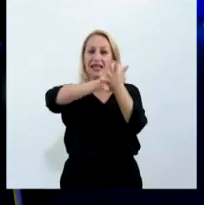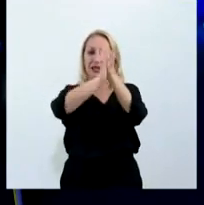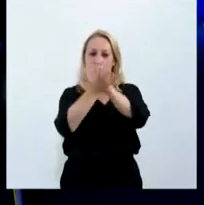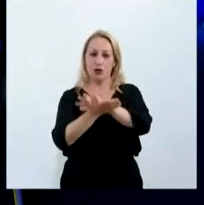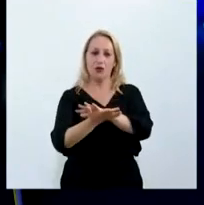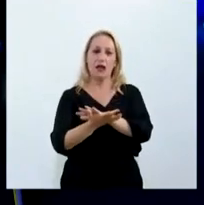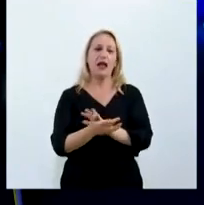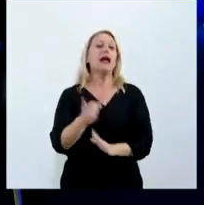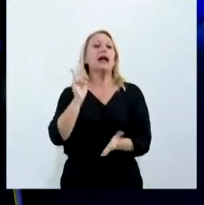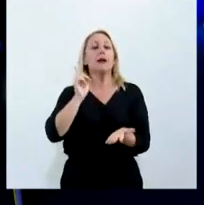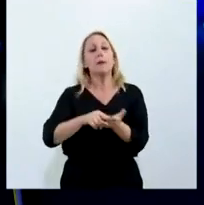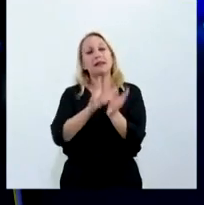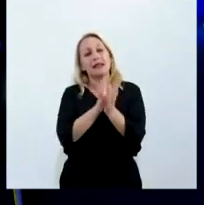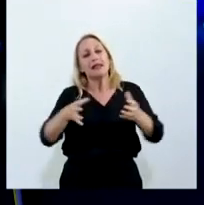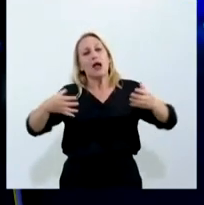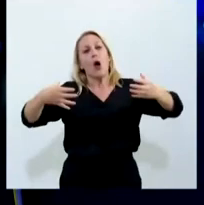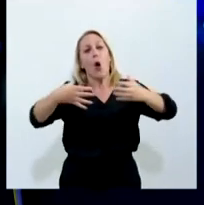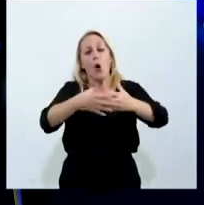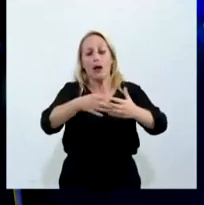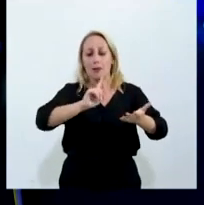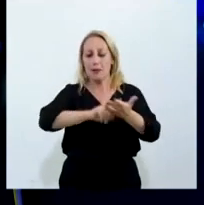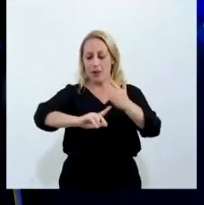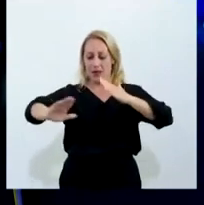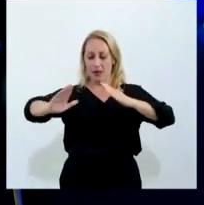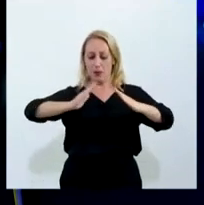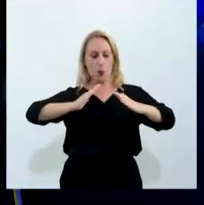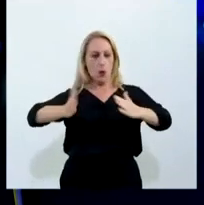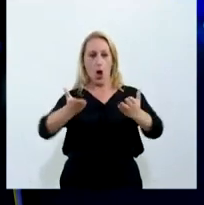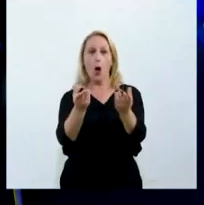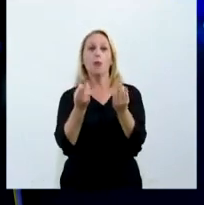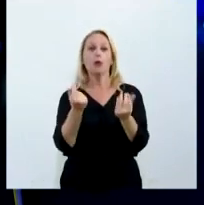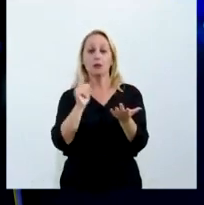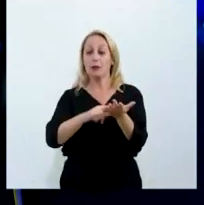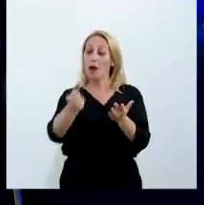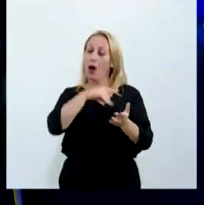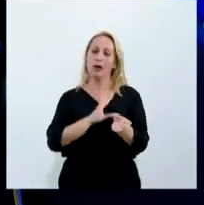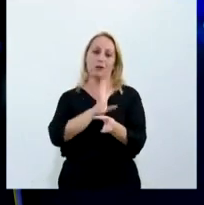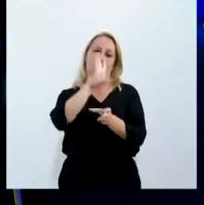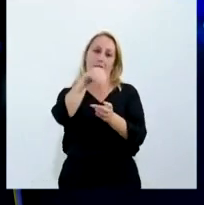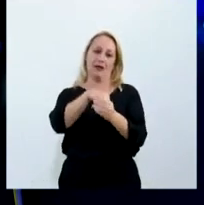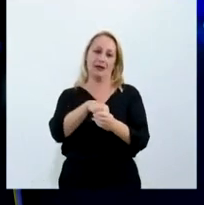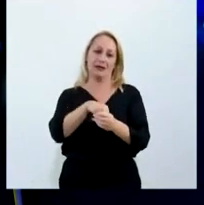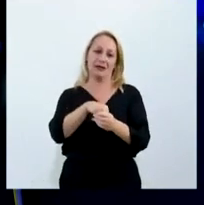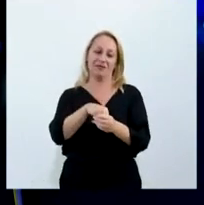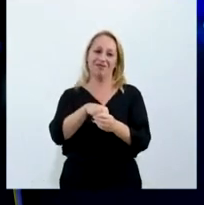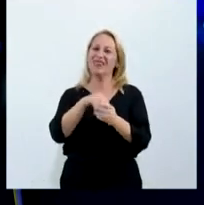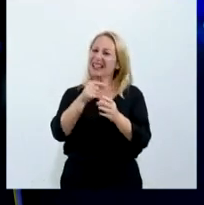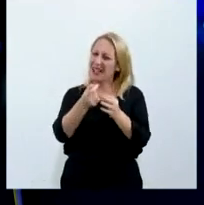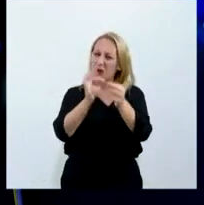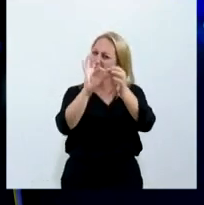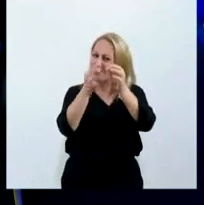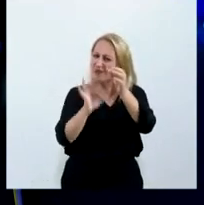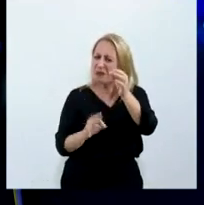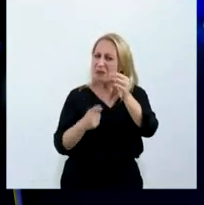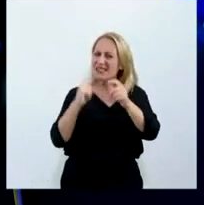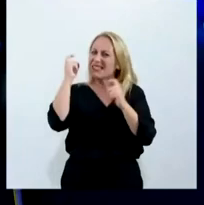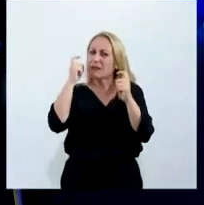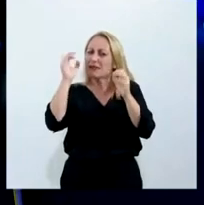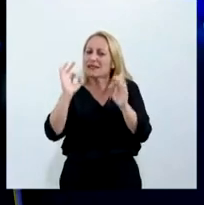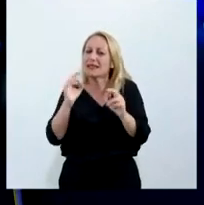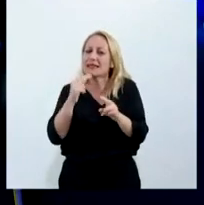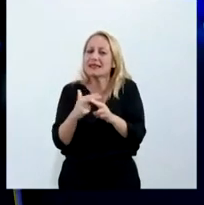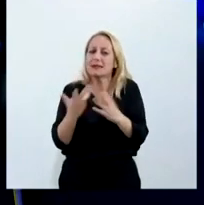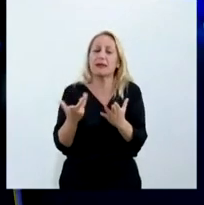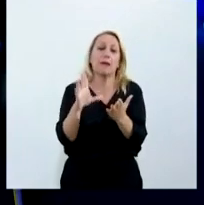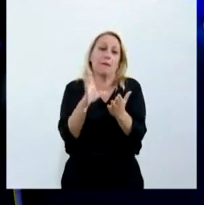μορφή συλλογικής προστασίας, στην οποία όλοι πρέπει, έχουμε χρέος να συμμετέχουμε. Τι σκέψη υπάρχουν πάνω σε αυτό? Σημαίνει αυτό ότι